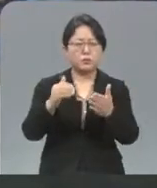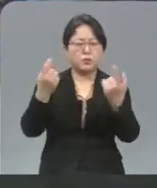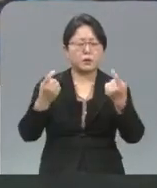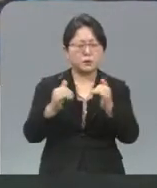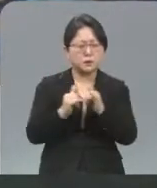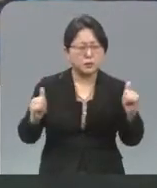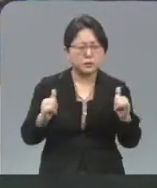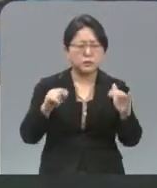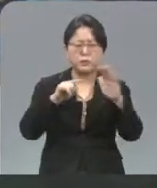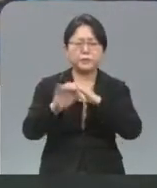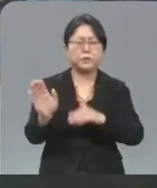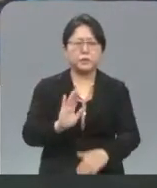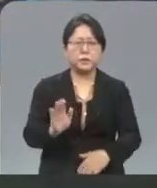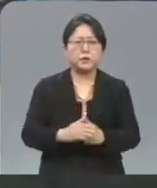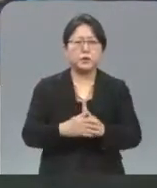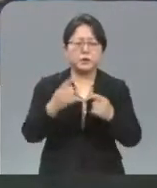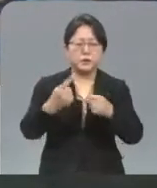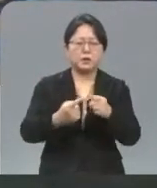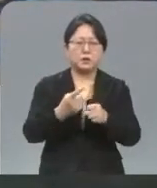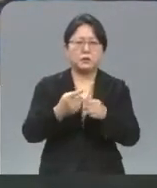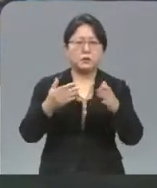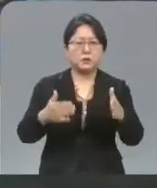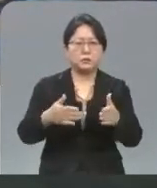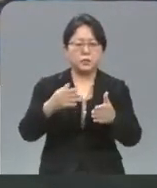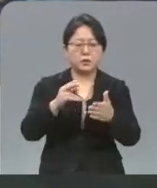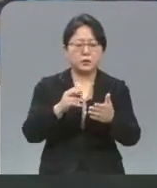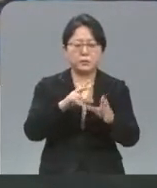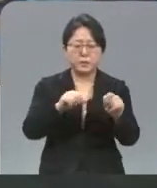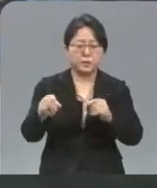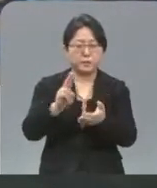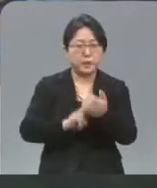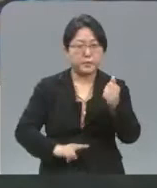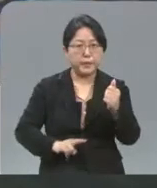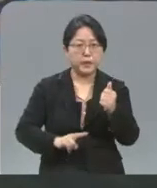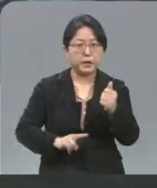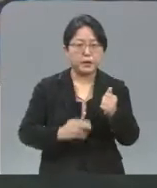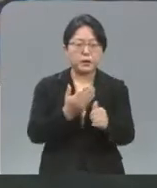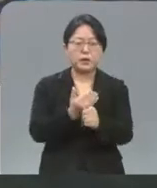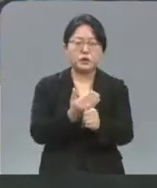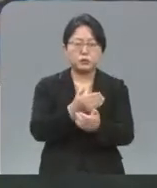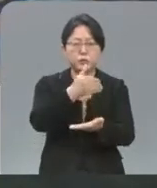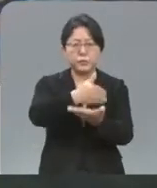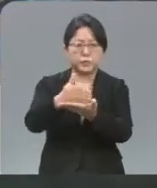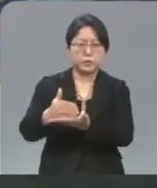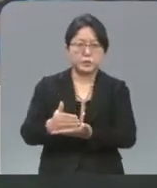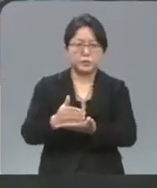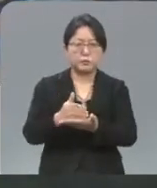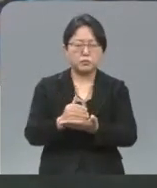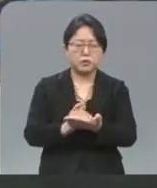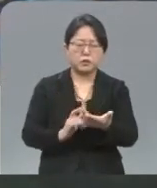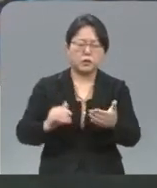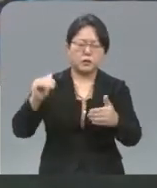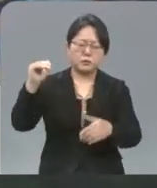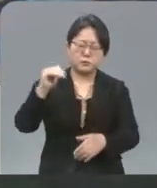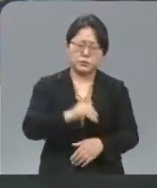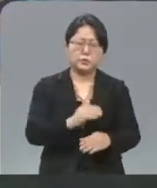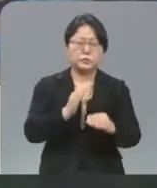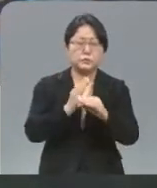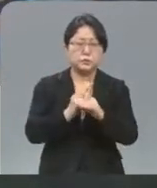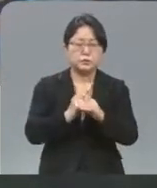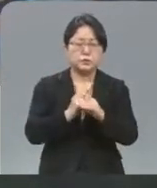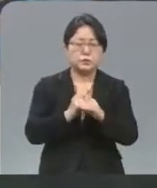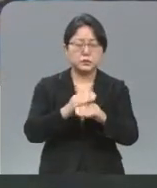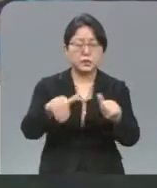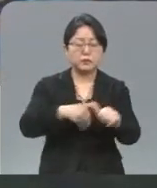있습니다. 1년도 되지 않아서 음식을 판매하는 푸드트럭 일부도 문을 닫으면서 더욱 침체되고 있는데요. 김호 기자가